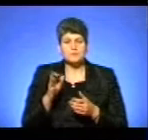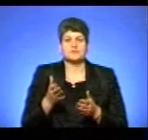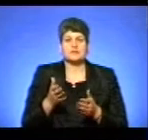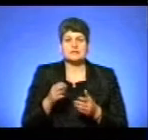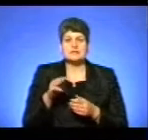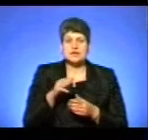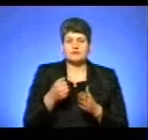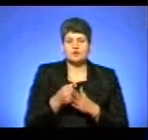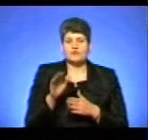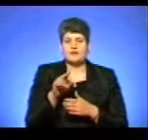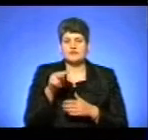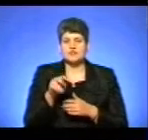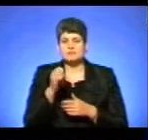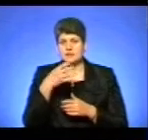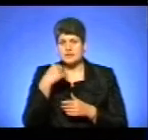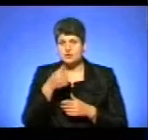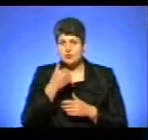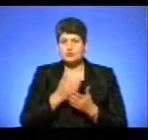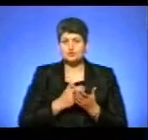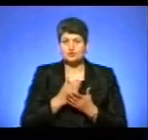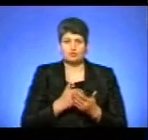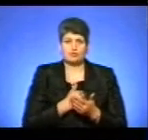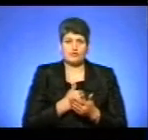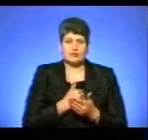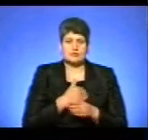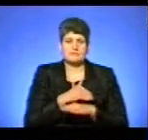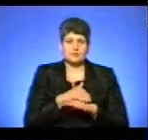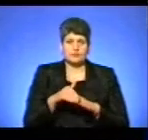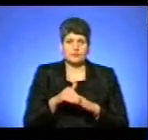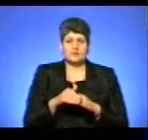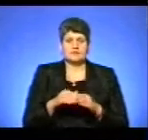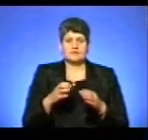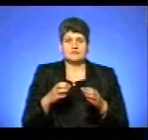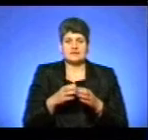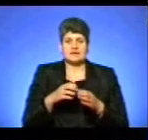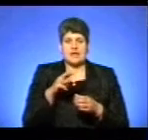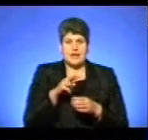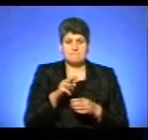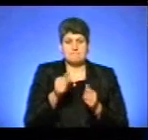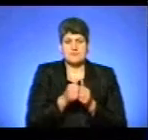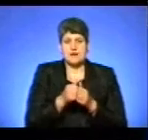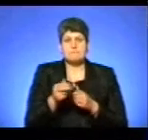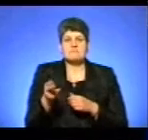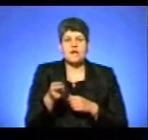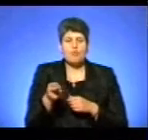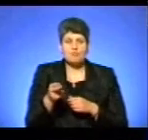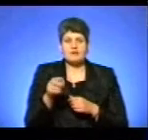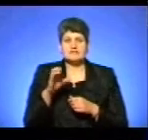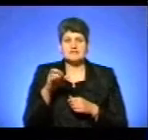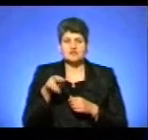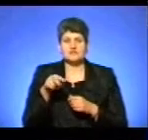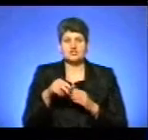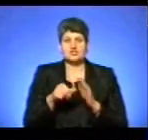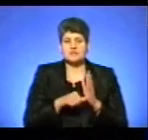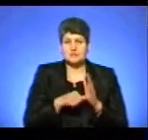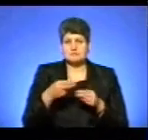травня до вересня 2015 року служив добровольцем на передовій у секторі М під Маріуполем. У січні 2016-го